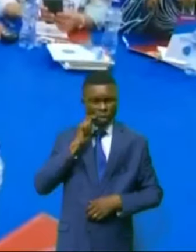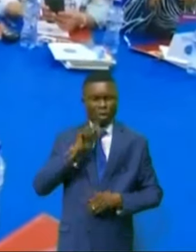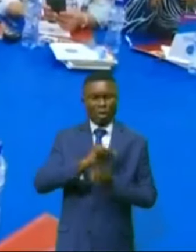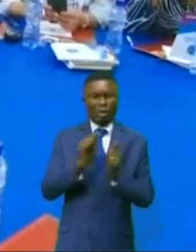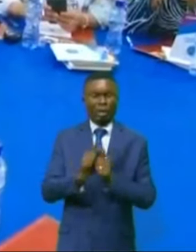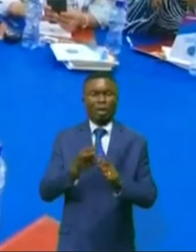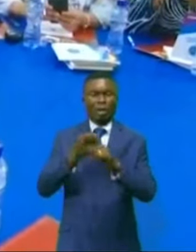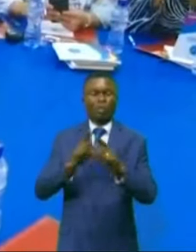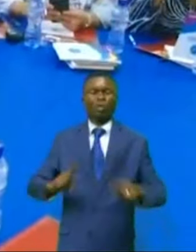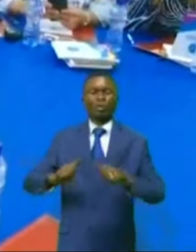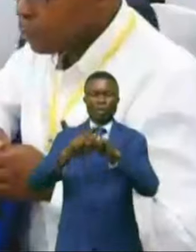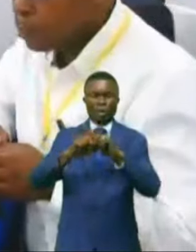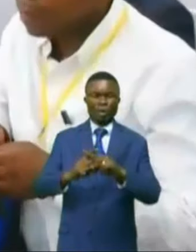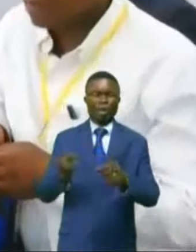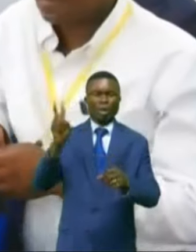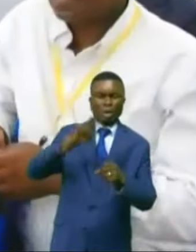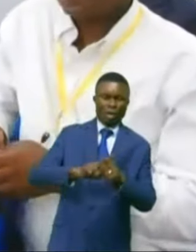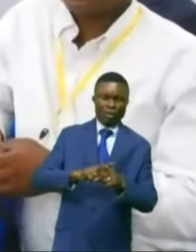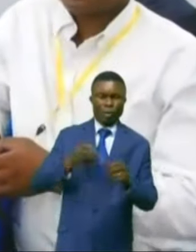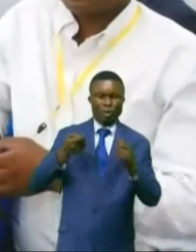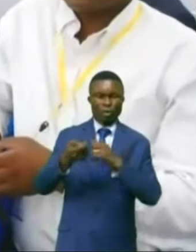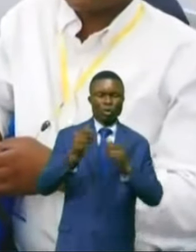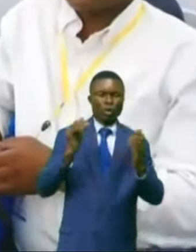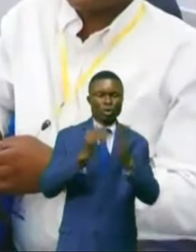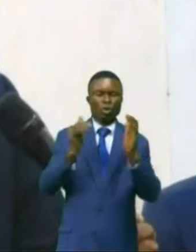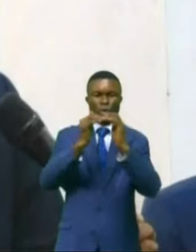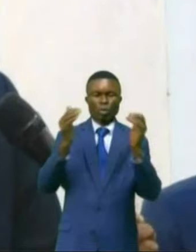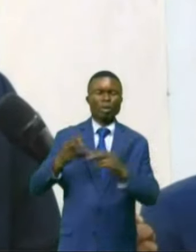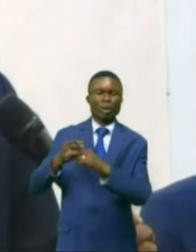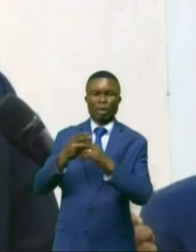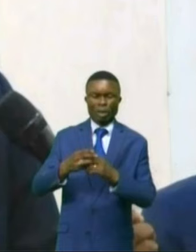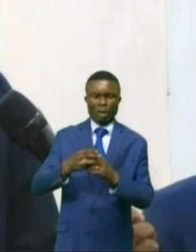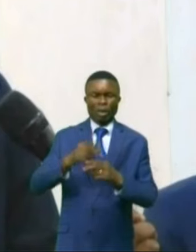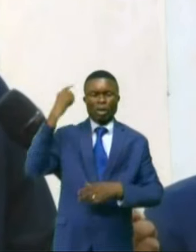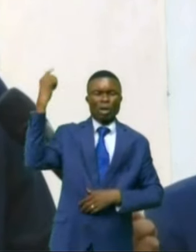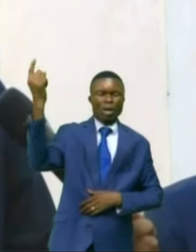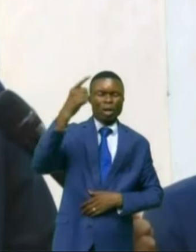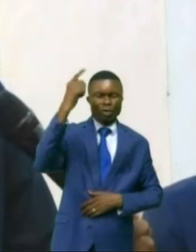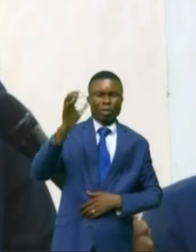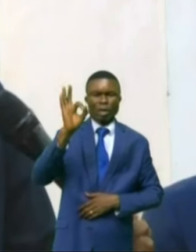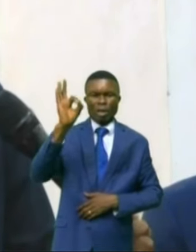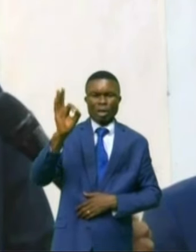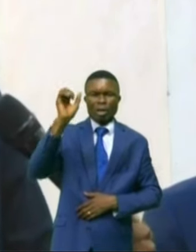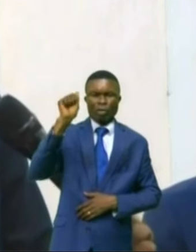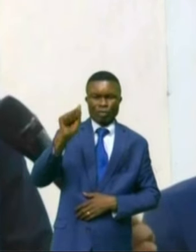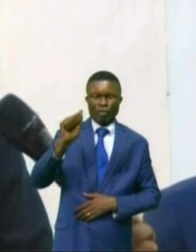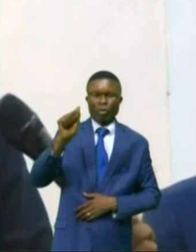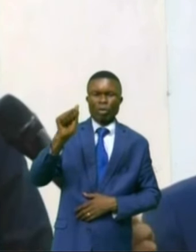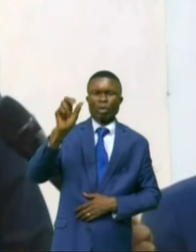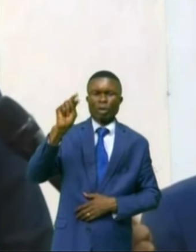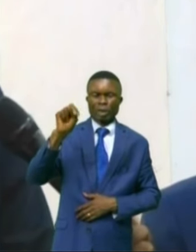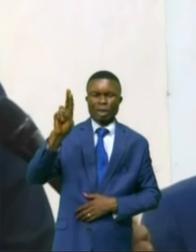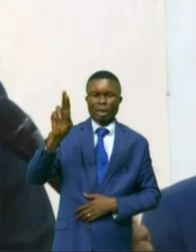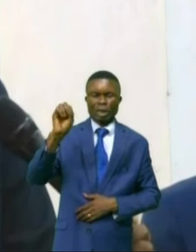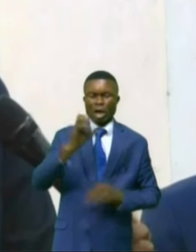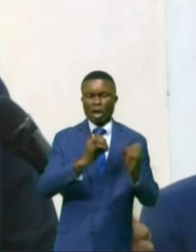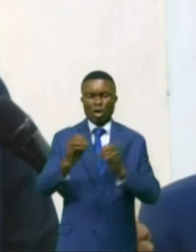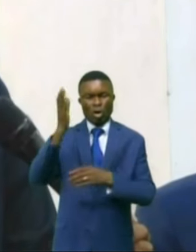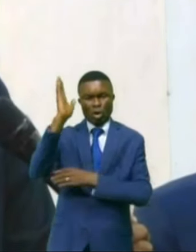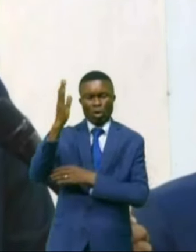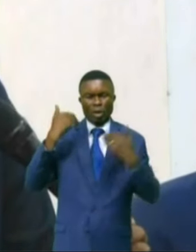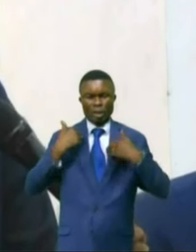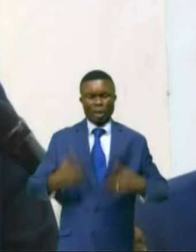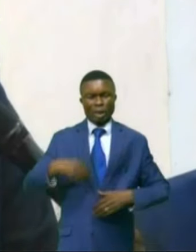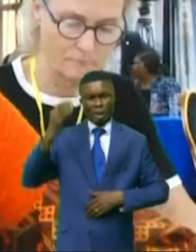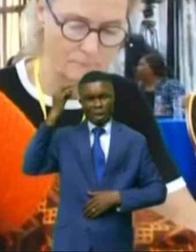conflit et des victimes des crimes contre la paix et la sécurité de l'humanité FONAREV, qui organise ses colloques sur la santé